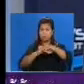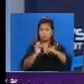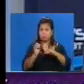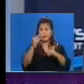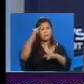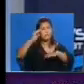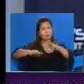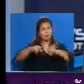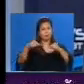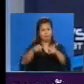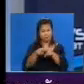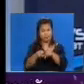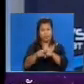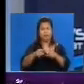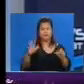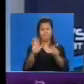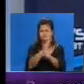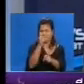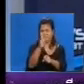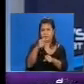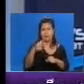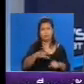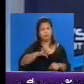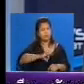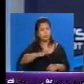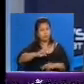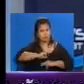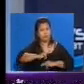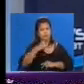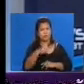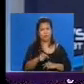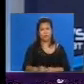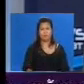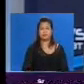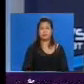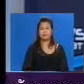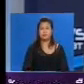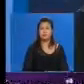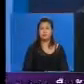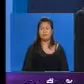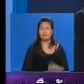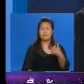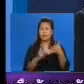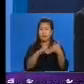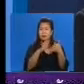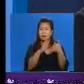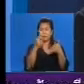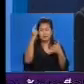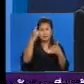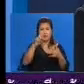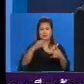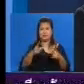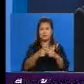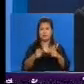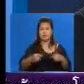ที่น่าห่วงคือเรขการเสียชีวิต